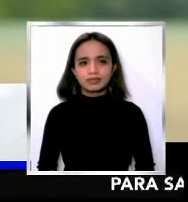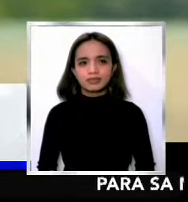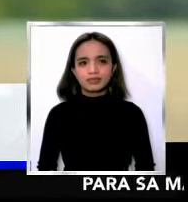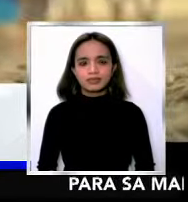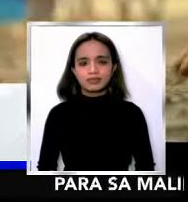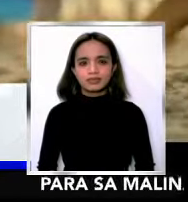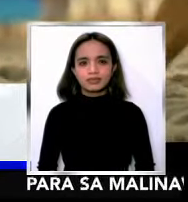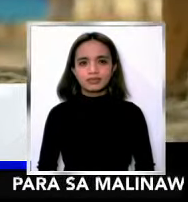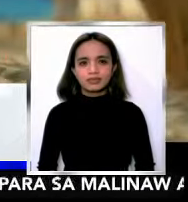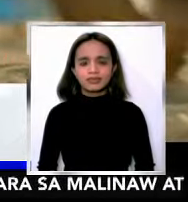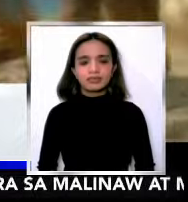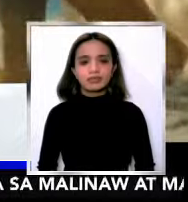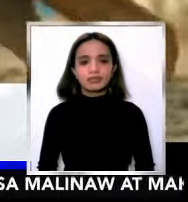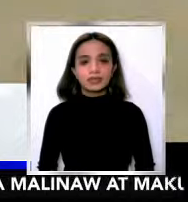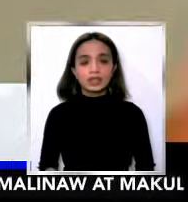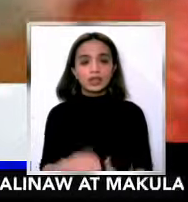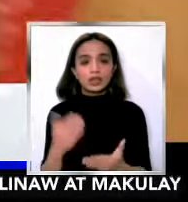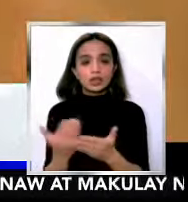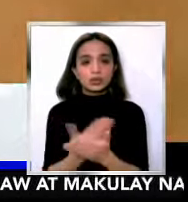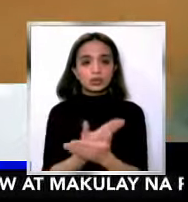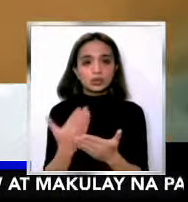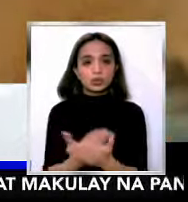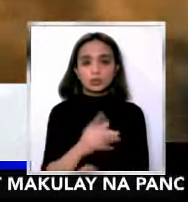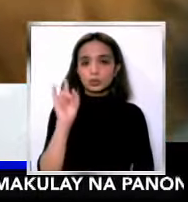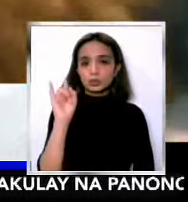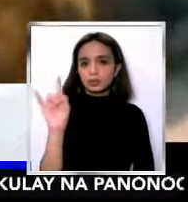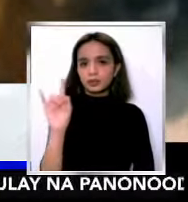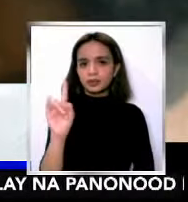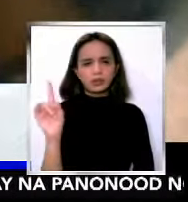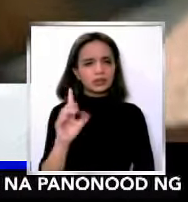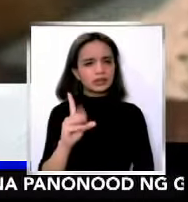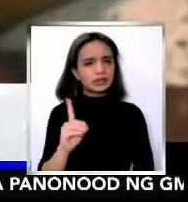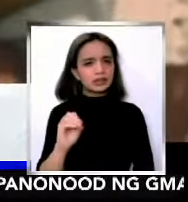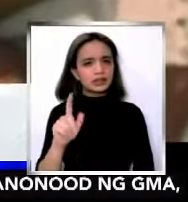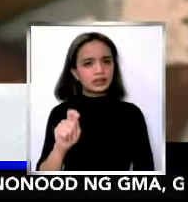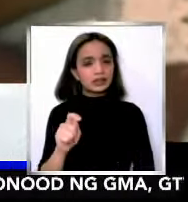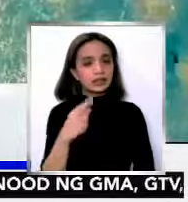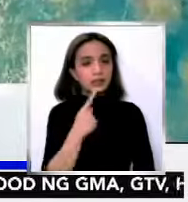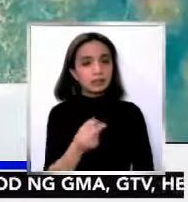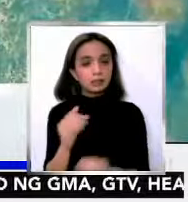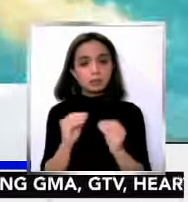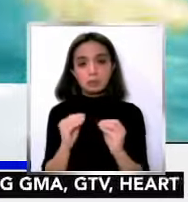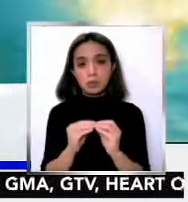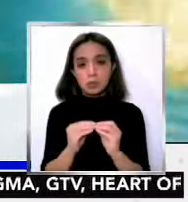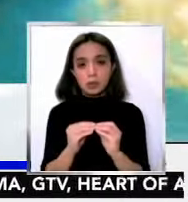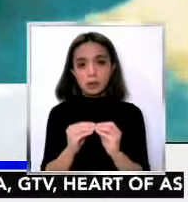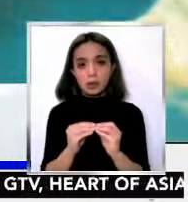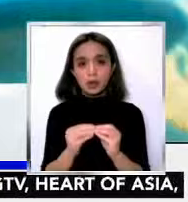Sa pinakabagong kampanya ng Department of Tourism na It's More Fun to Be With You.